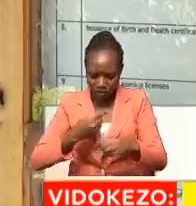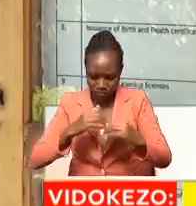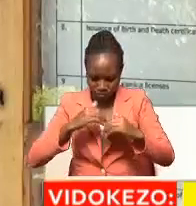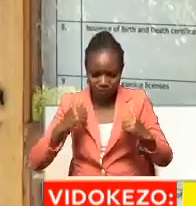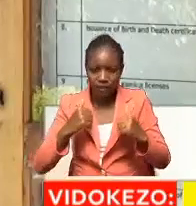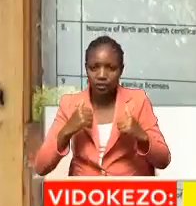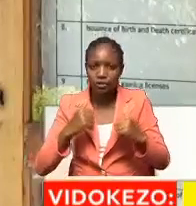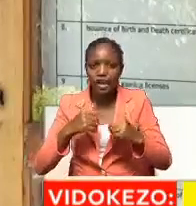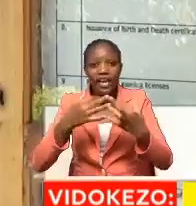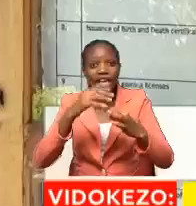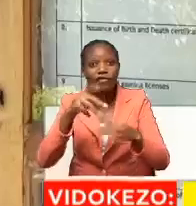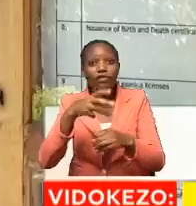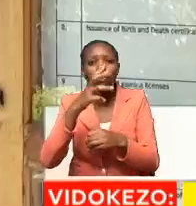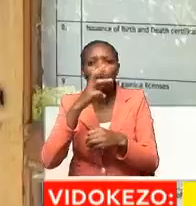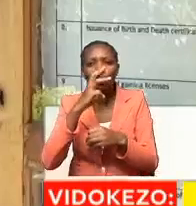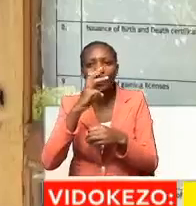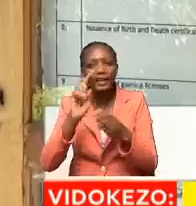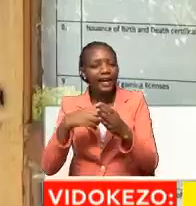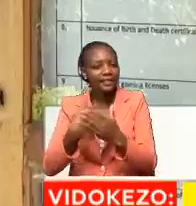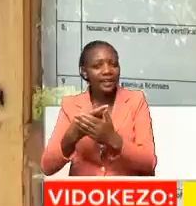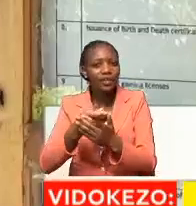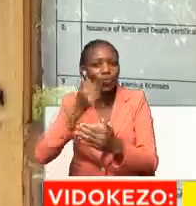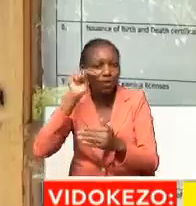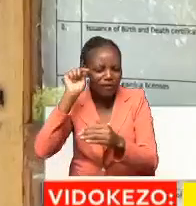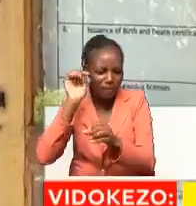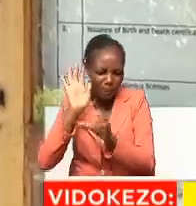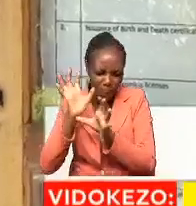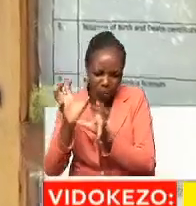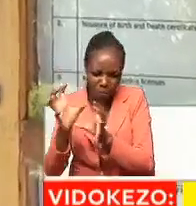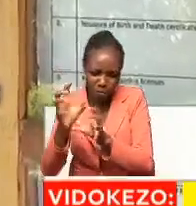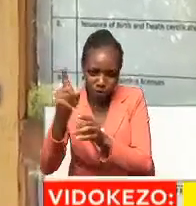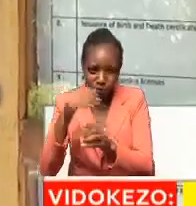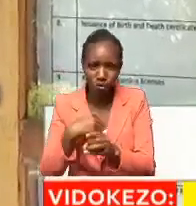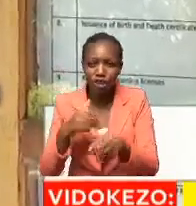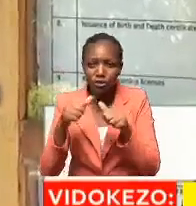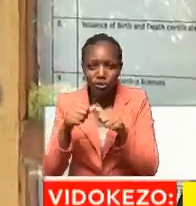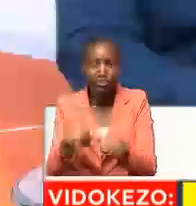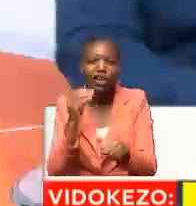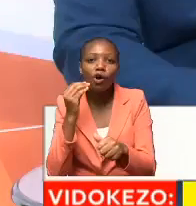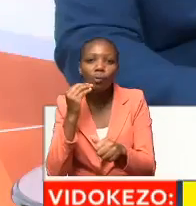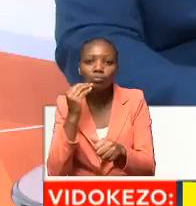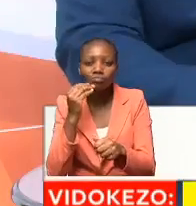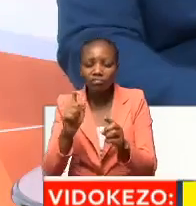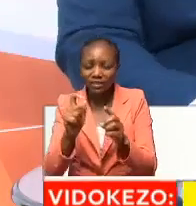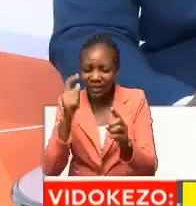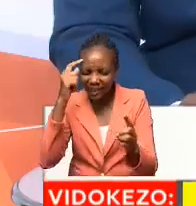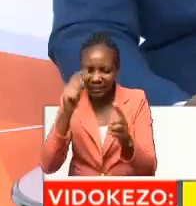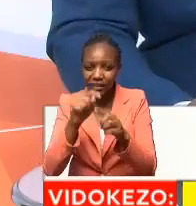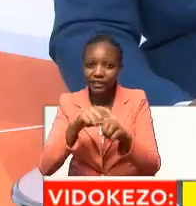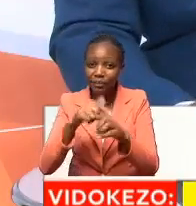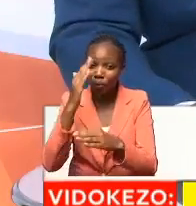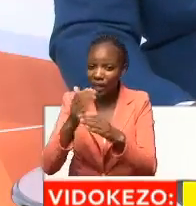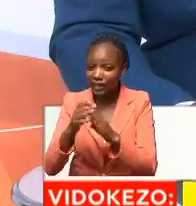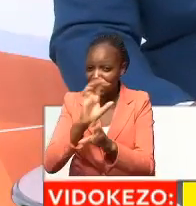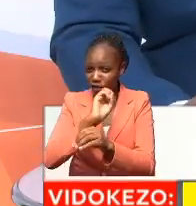vileo, tunakuweka kwa quarantine ya lazima. Na yetu itakuwa ya 21 days, tutakuweka mpaka siku ile COVID itaisha. Na bila shaka mtazamaji.